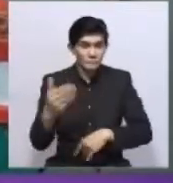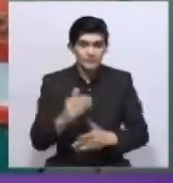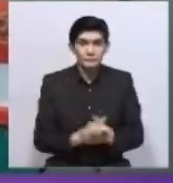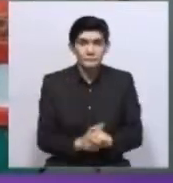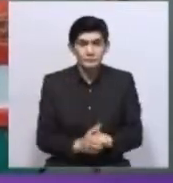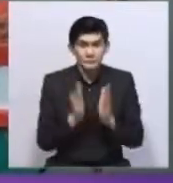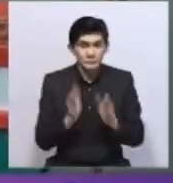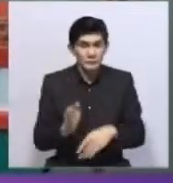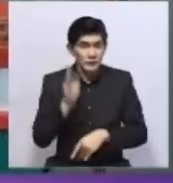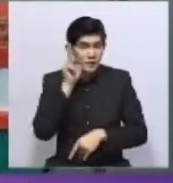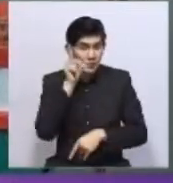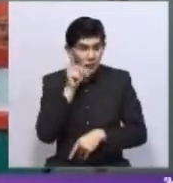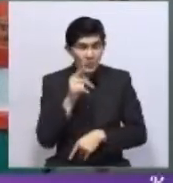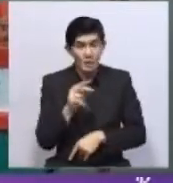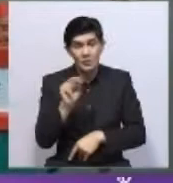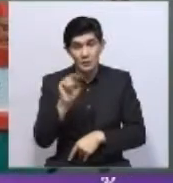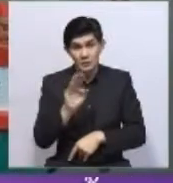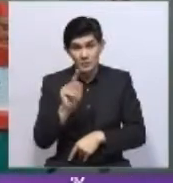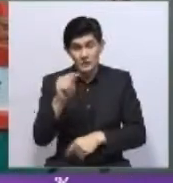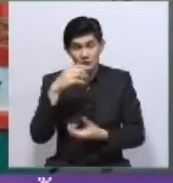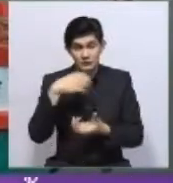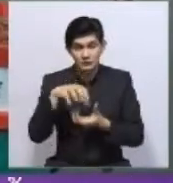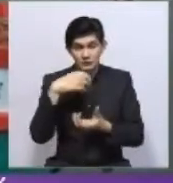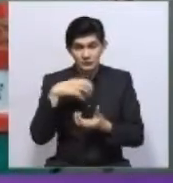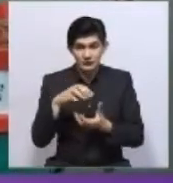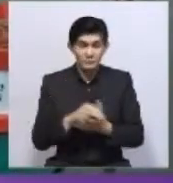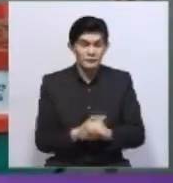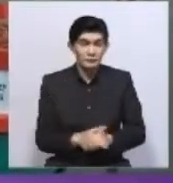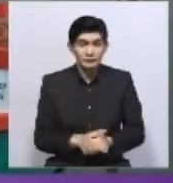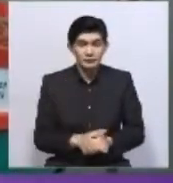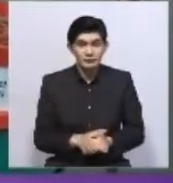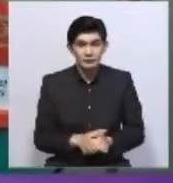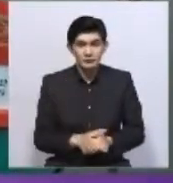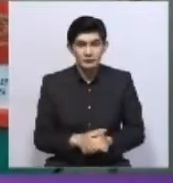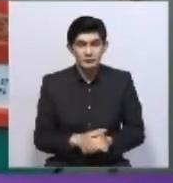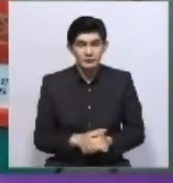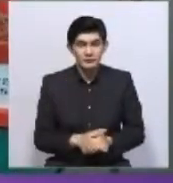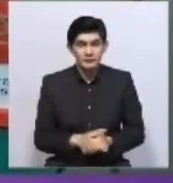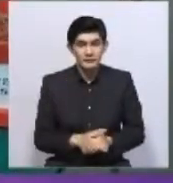วิโรจน์ชัยมากถ่ายภาพจินตนากุศลทีมข่าว NBT จันทบุรีรายงาน